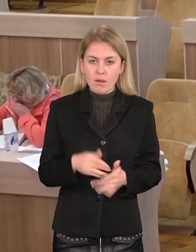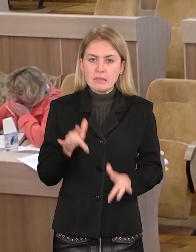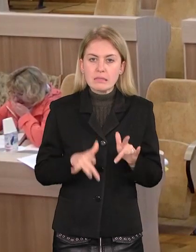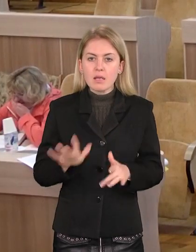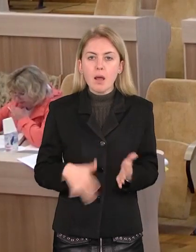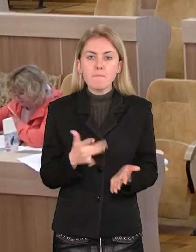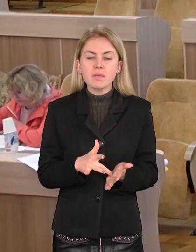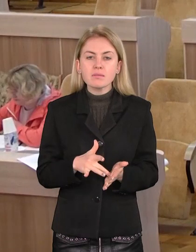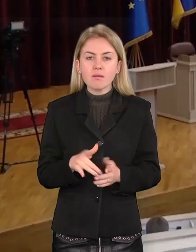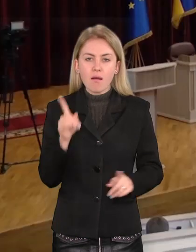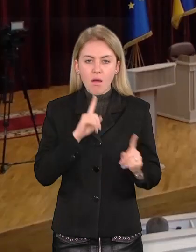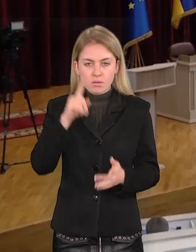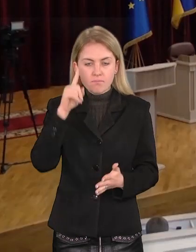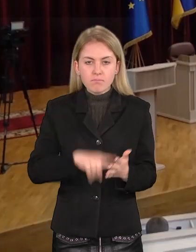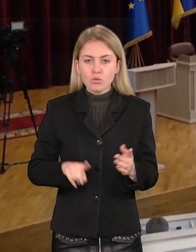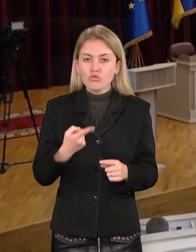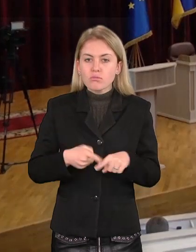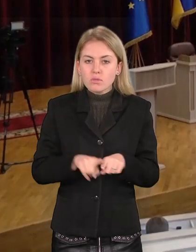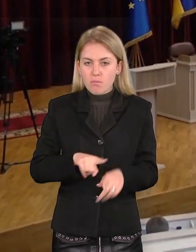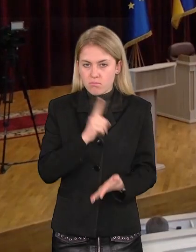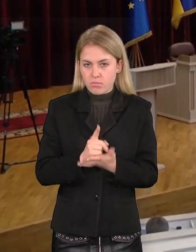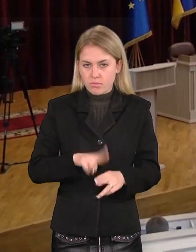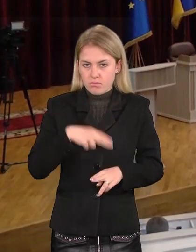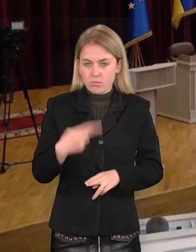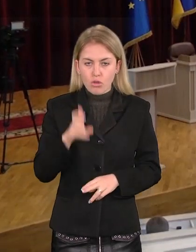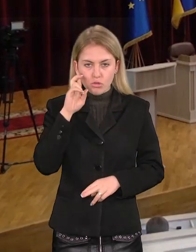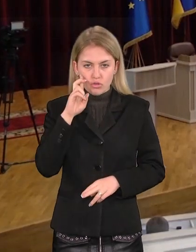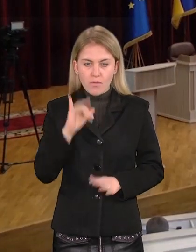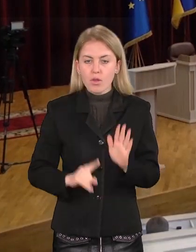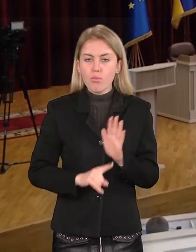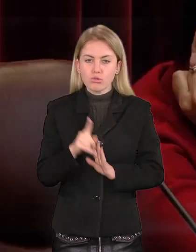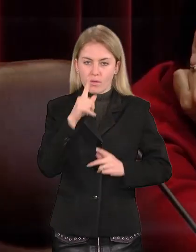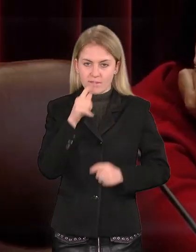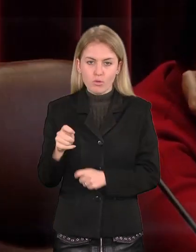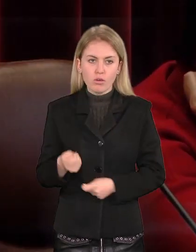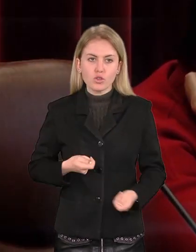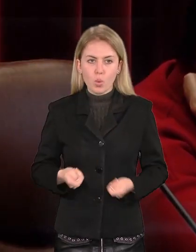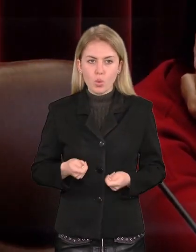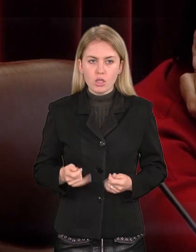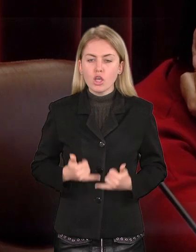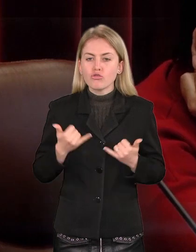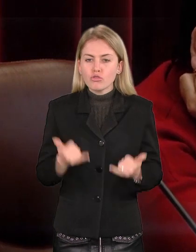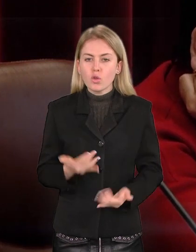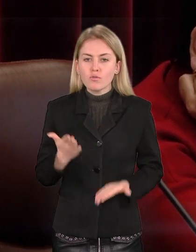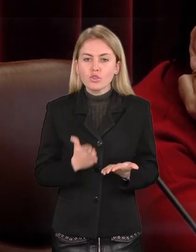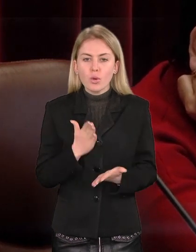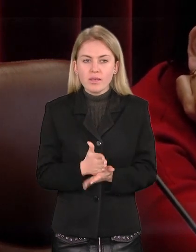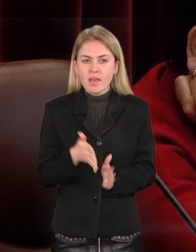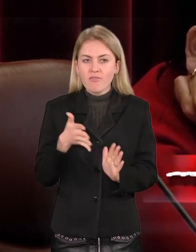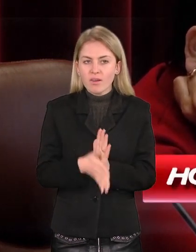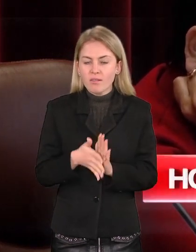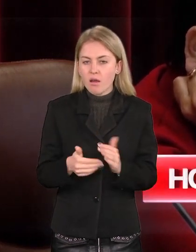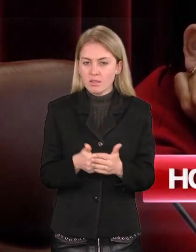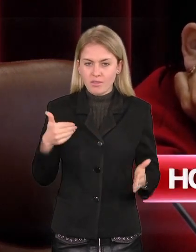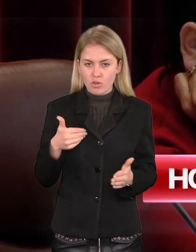переконаний, що ці витрати повинна покривати лише держава, і почав звинувачувати уряд. Шановні, якщо є видатки